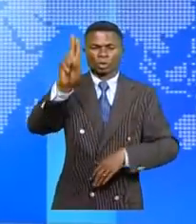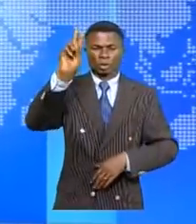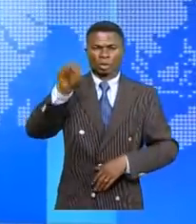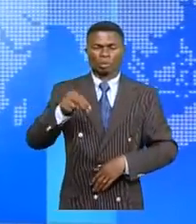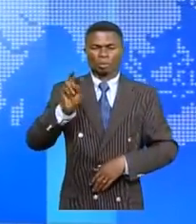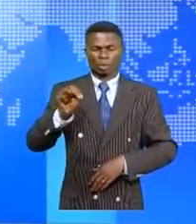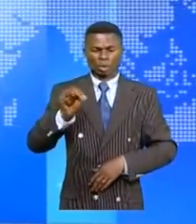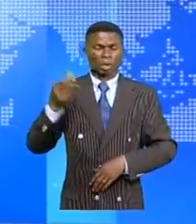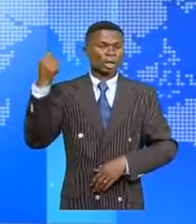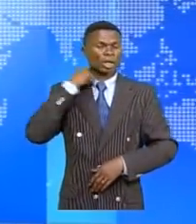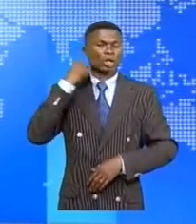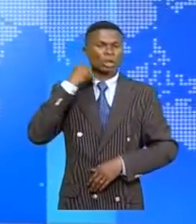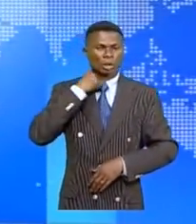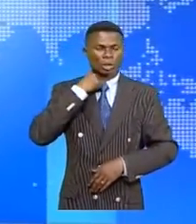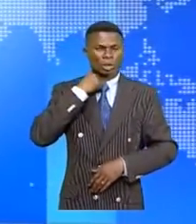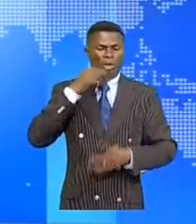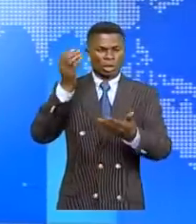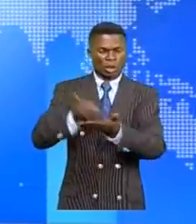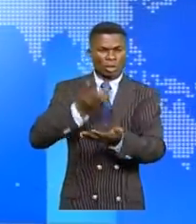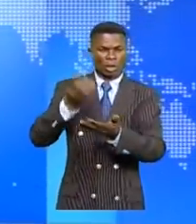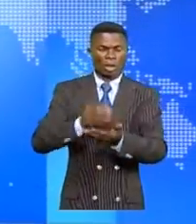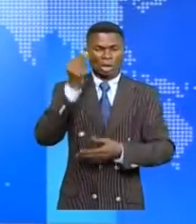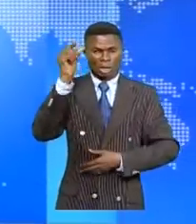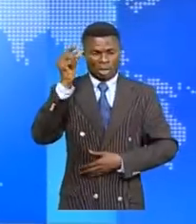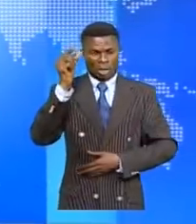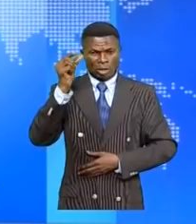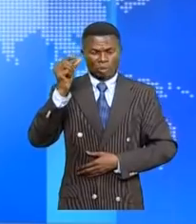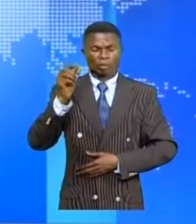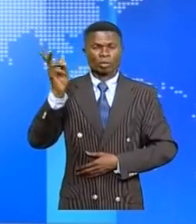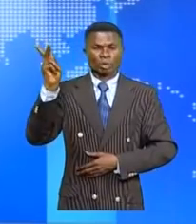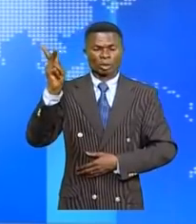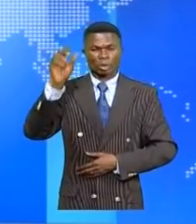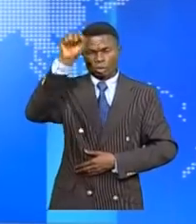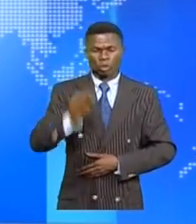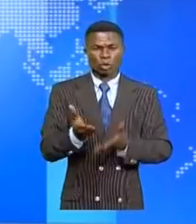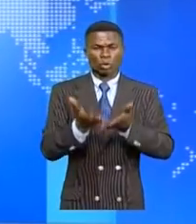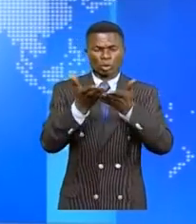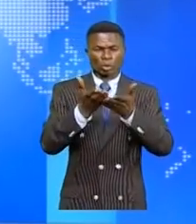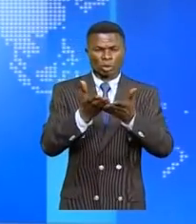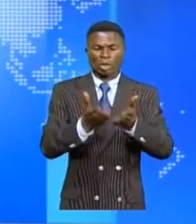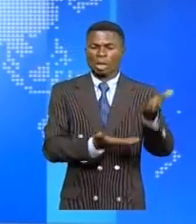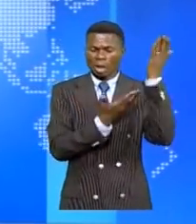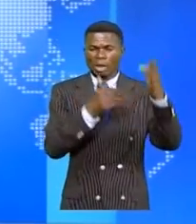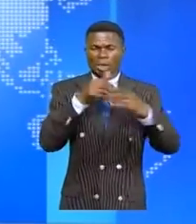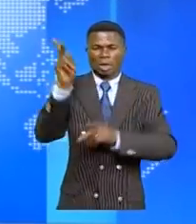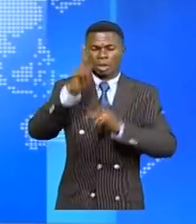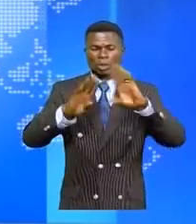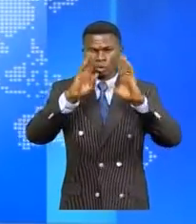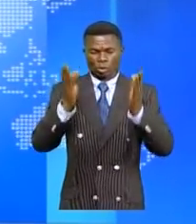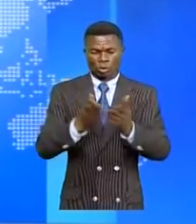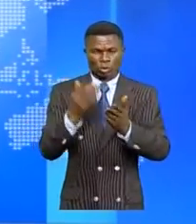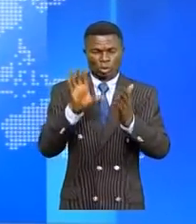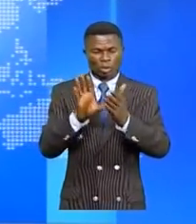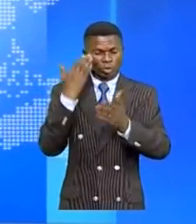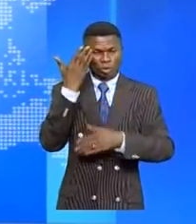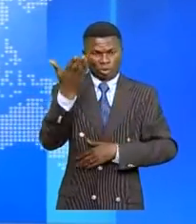de doctorat intitulée « Exploitation des minerais à Kamituga dans le sud Kivu et son impact sur la population » Erudis